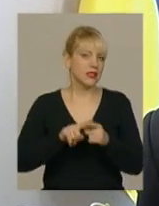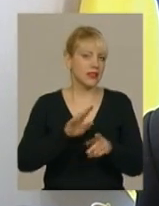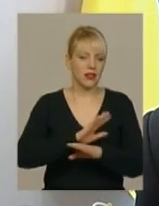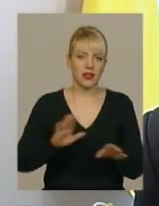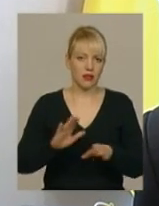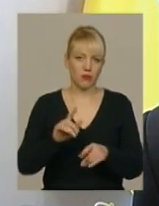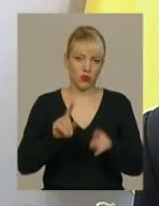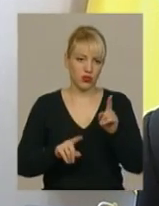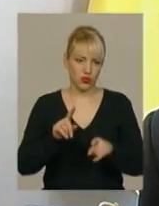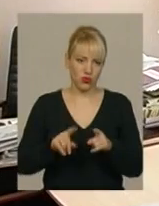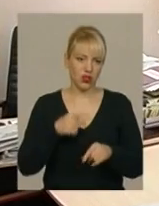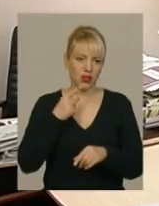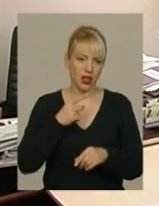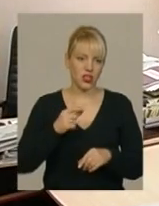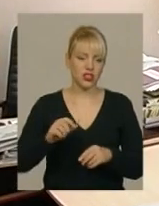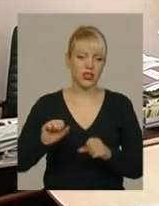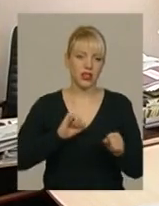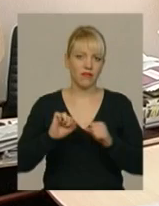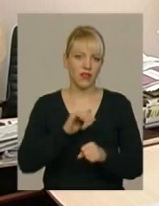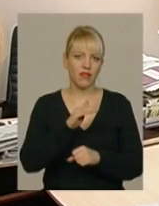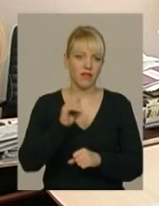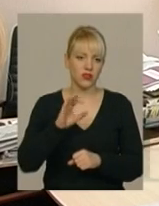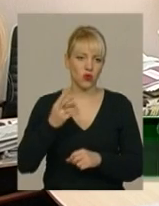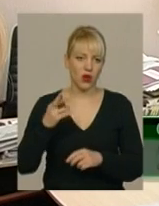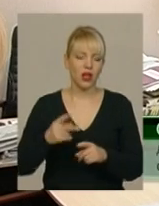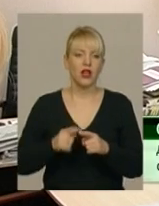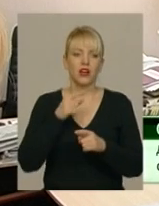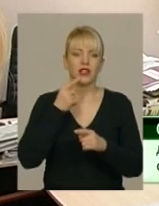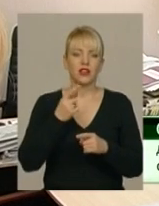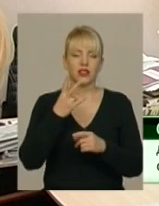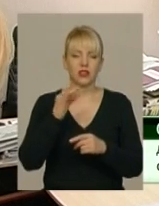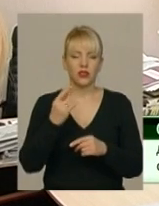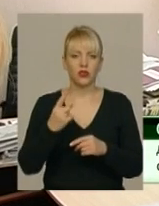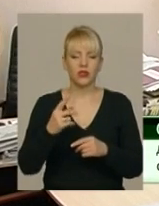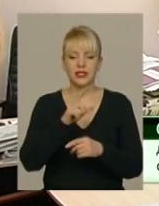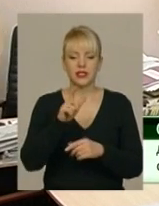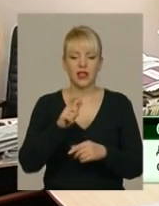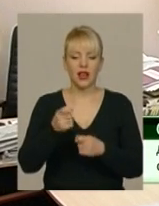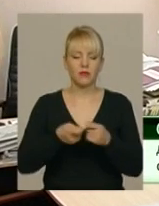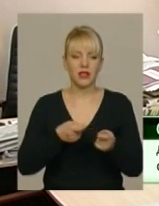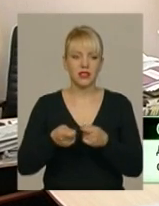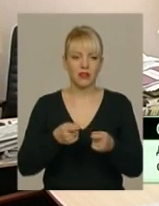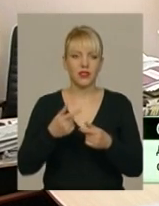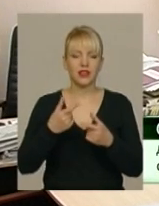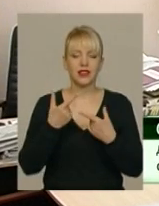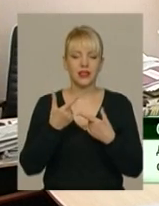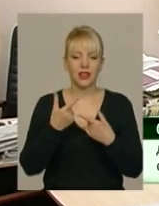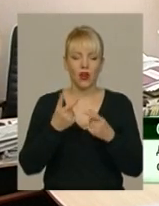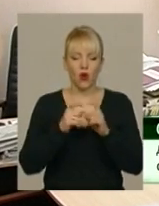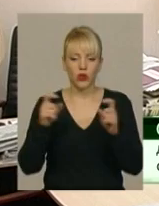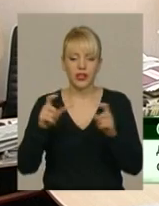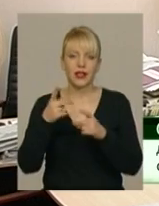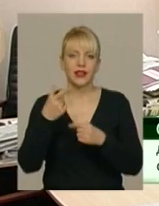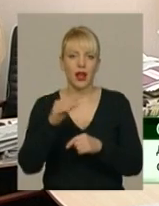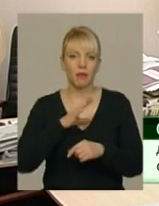освіти і науки Олег Фасоля. Практично, напевно, немає жодної адміністративної одиниці, де б не було певних